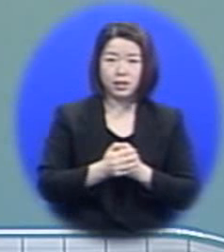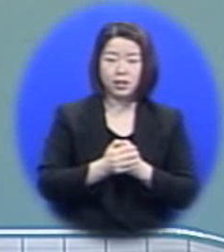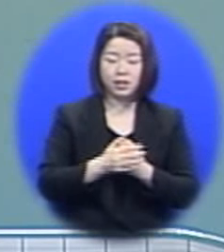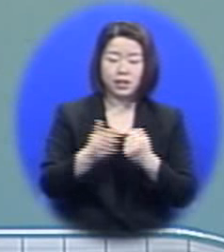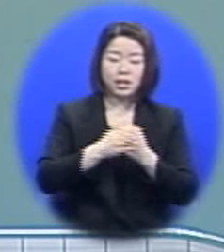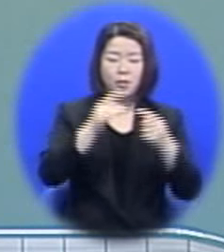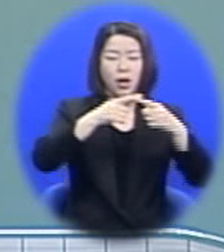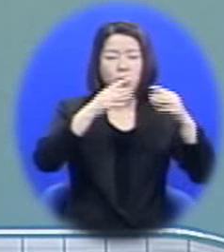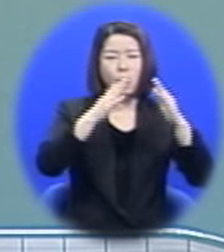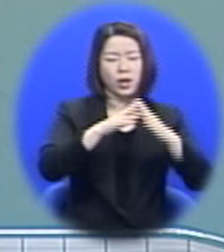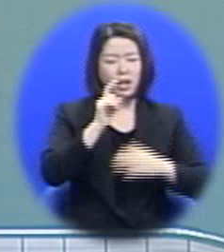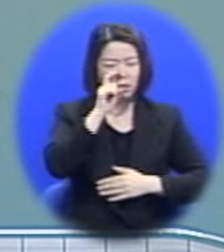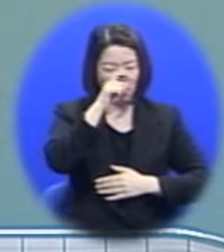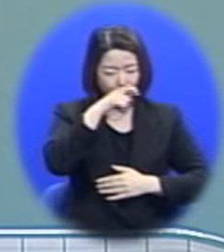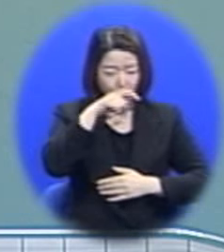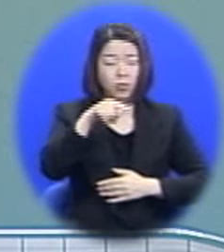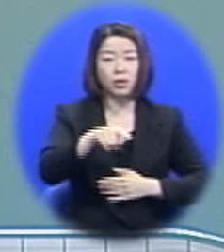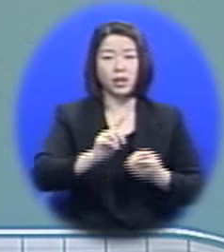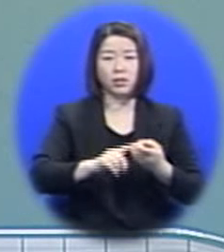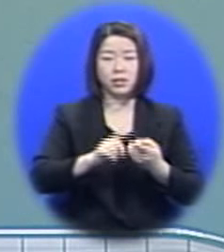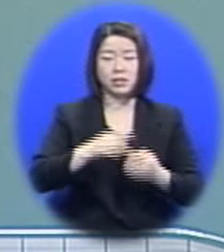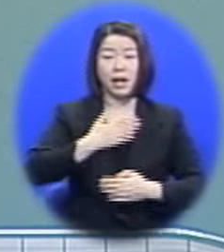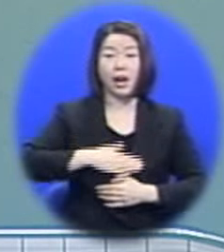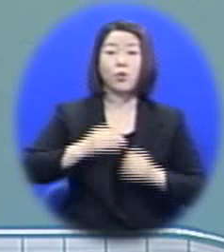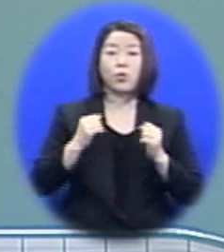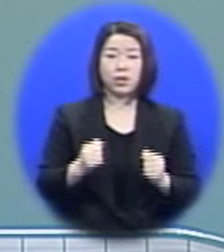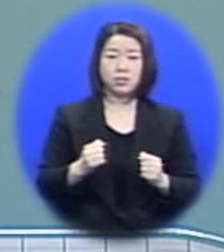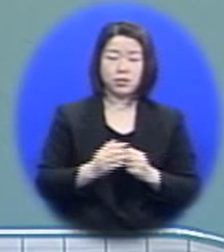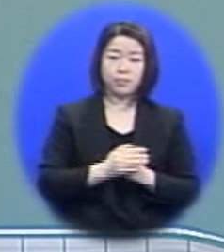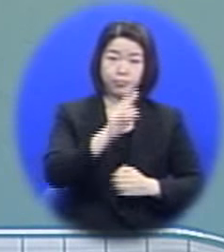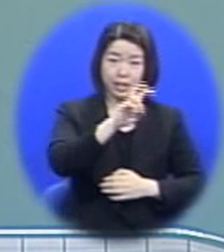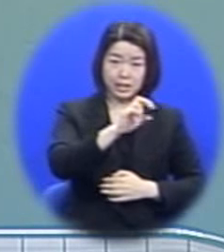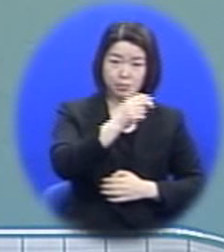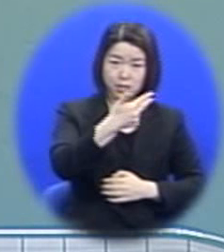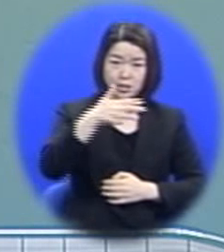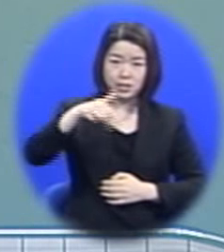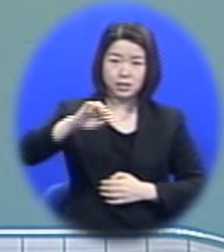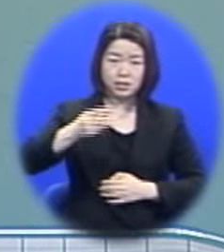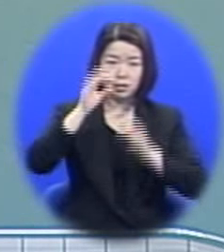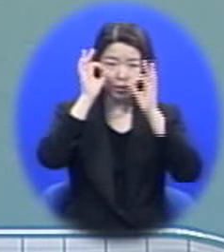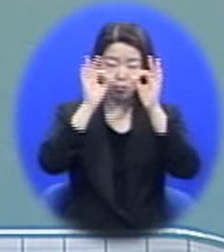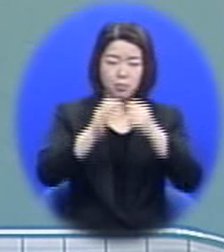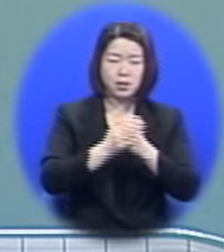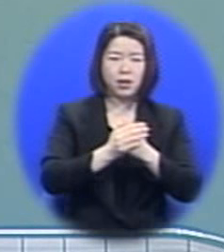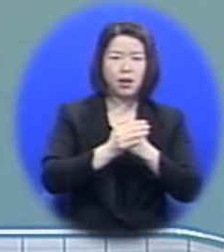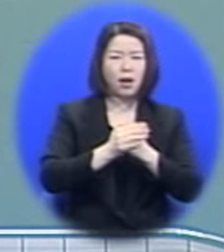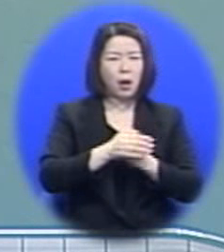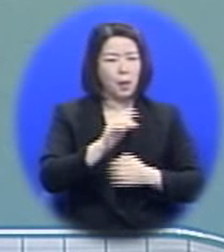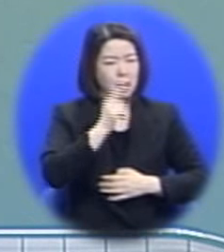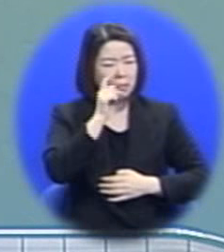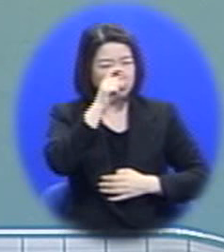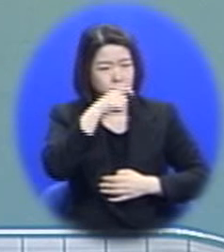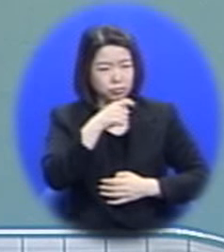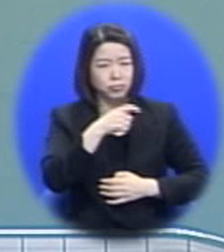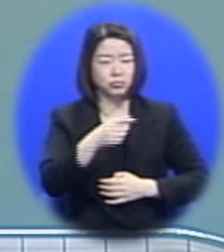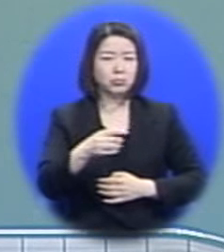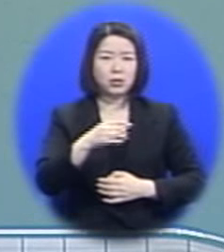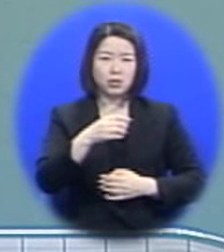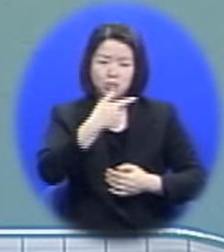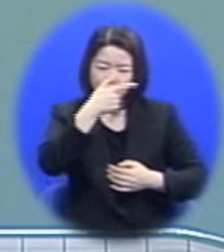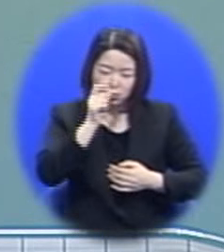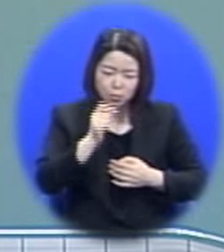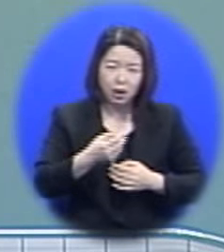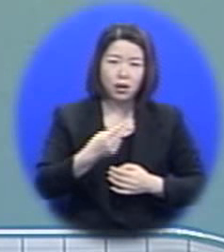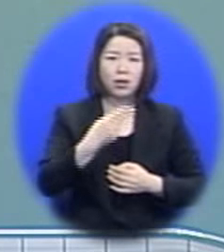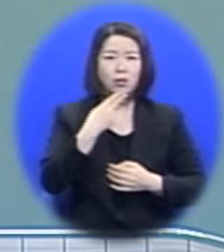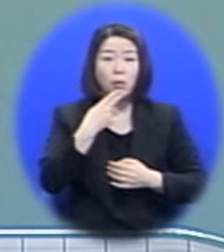것을 아십니다. 27절에 보면 티나 주름 잡힌 것들이 없이 거룩하고 흠미없게